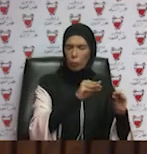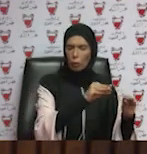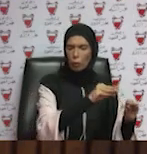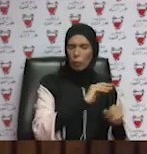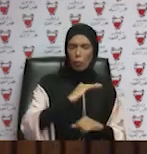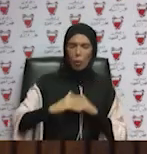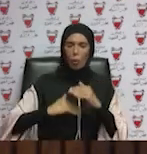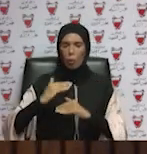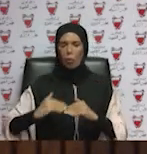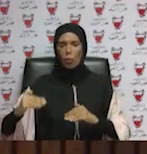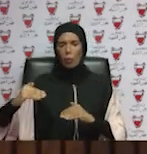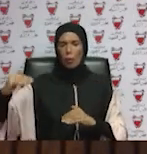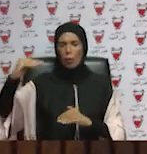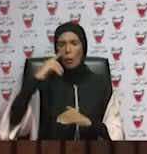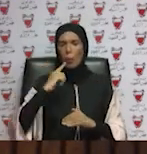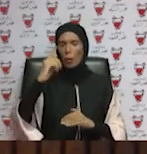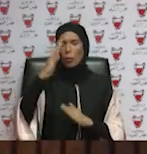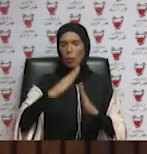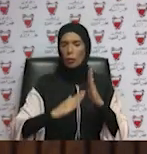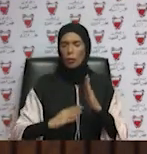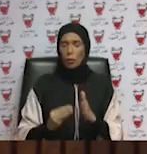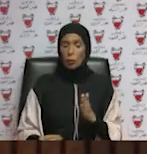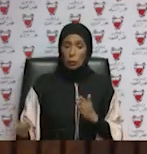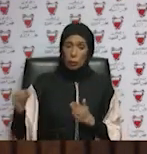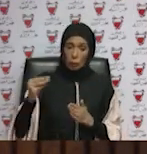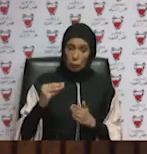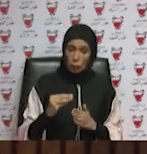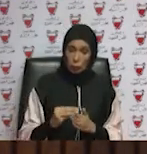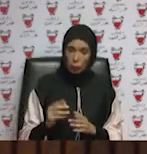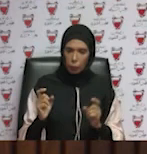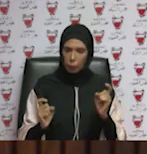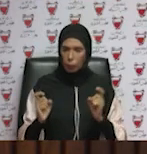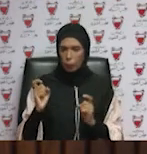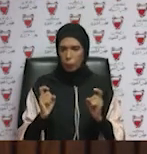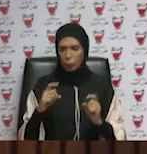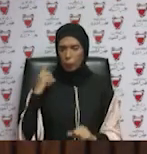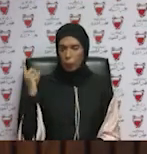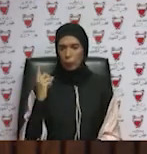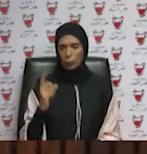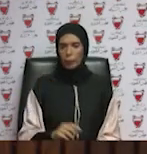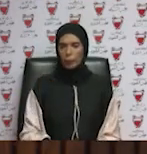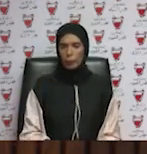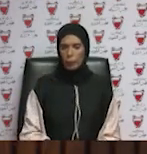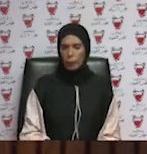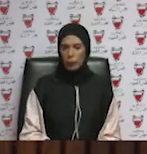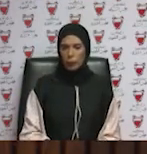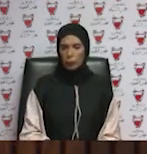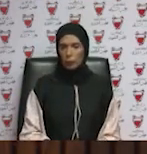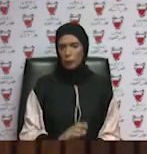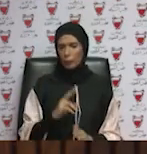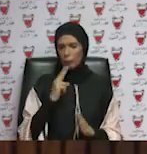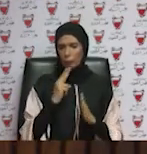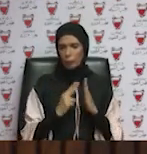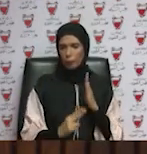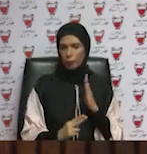والمتقدمة المطلوبة لتعزيز القدرة التنافسية العالمية. ونصت على